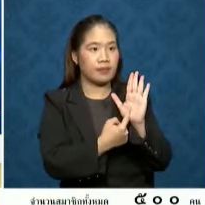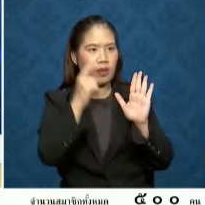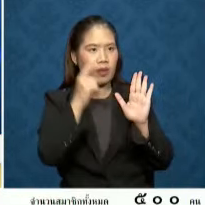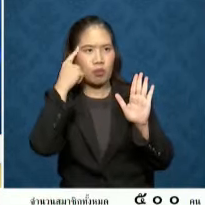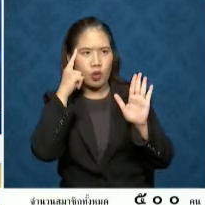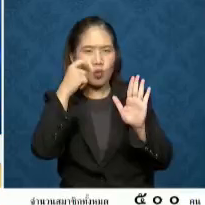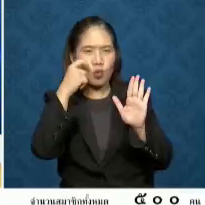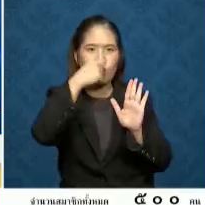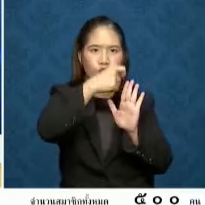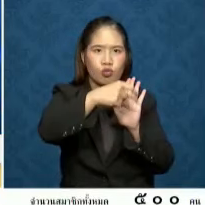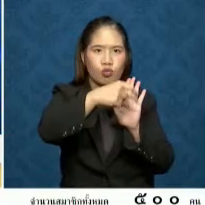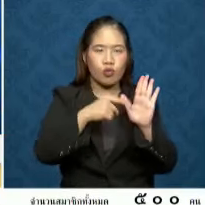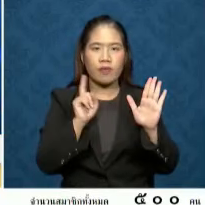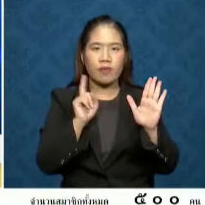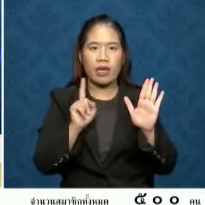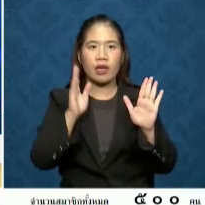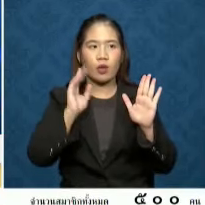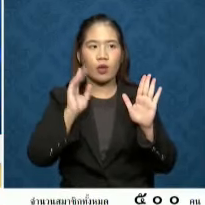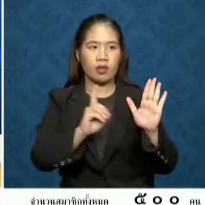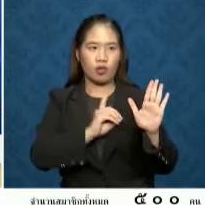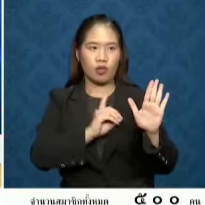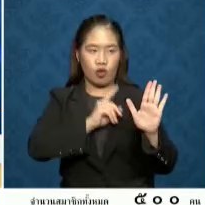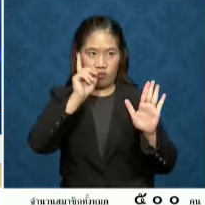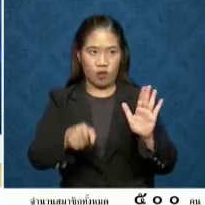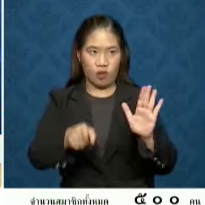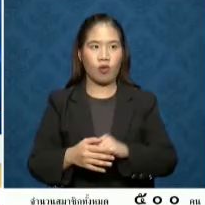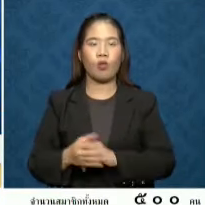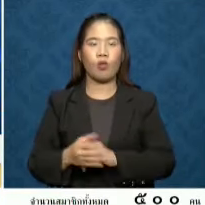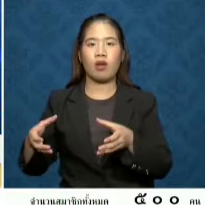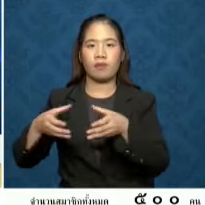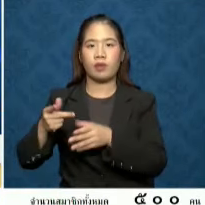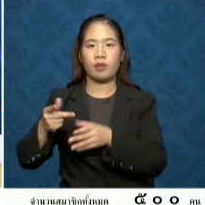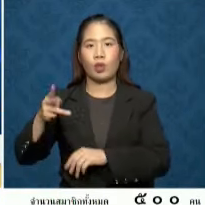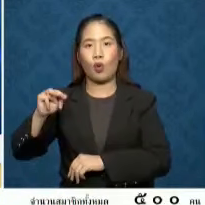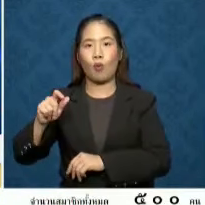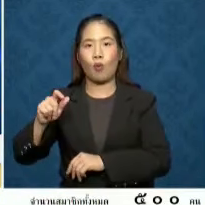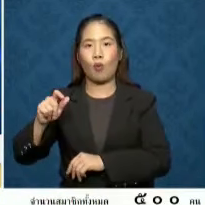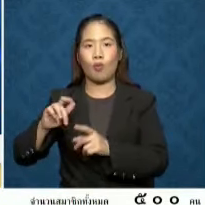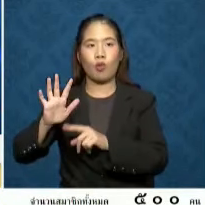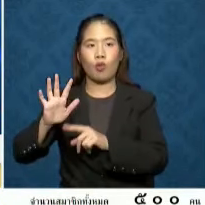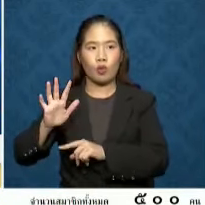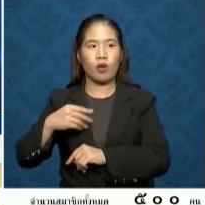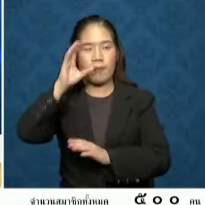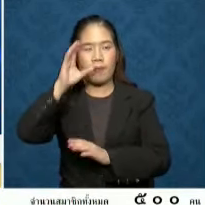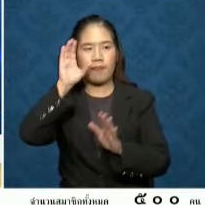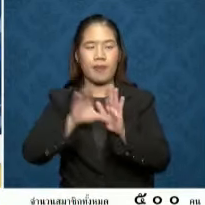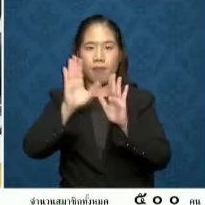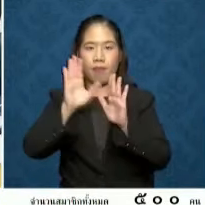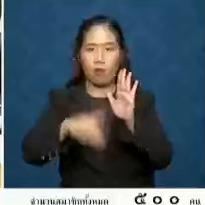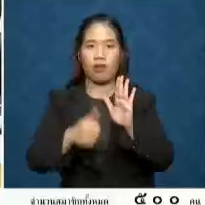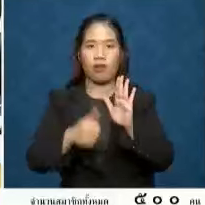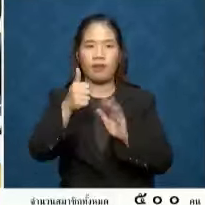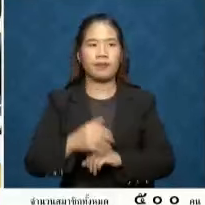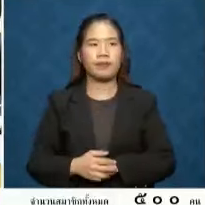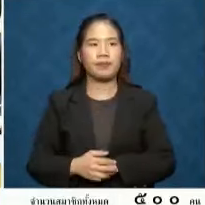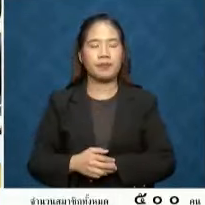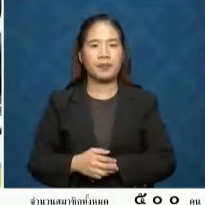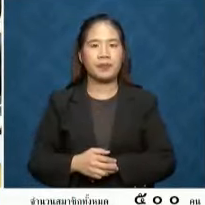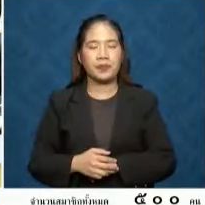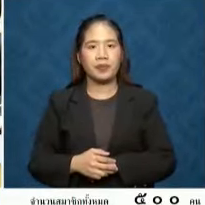ป็นยังไงแต่คนที่ต้องรับผิดชอบต้องมาตอบคำถามคือกรมอู่ทหารเรือแน่ๆเอาภาพลงได้เลยครับขอบคุณครับการผนึกน้ำที่ห้องกระชับเชือกนี่แหละ